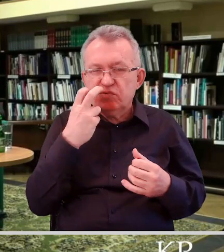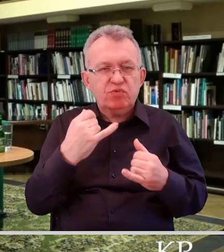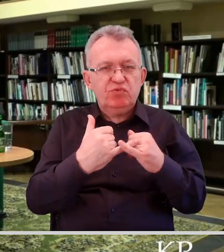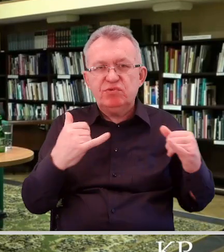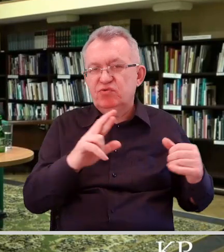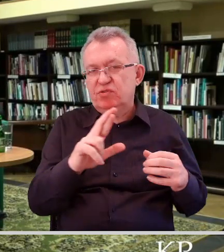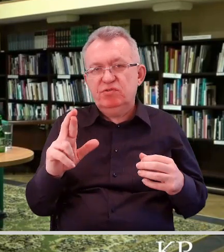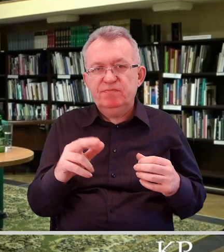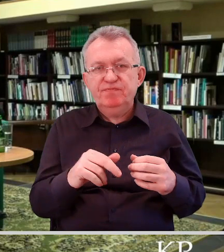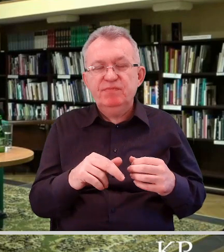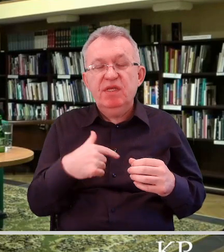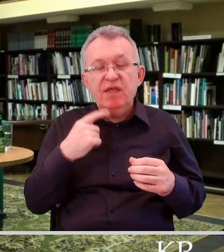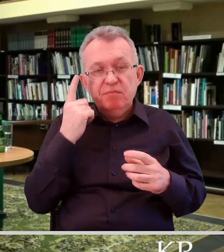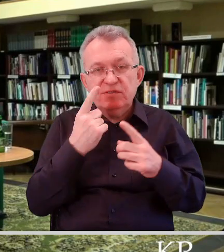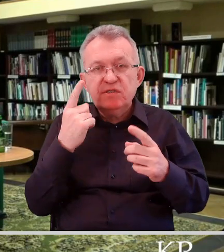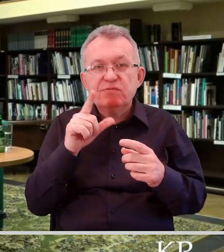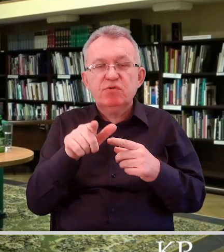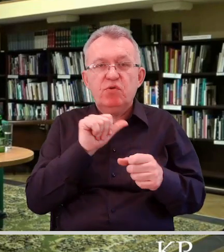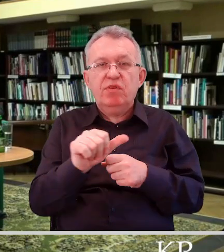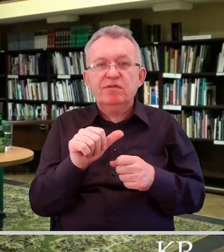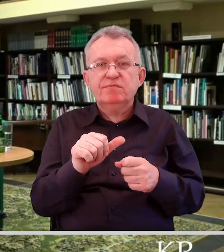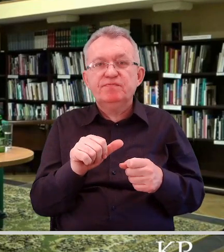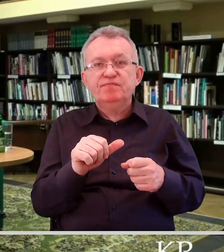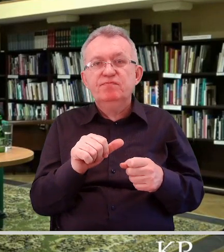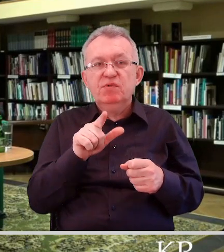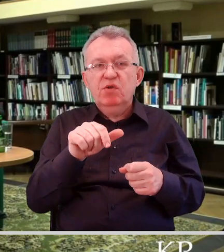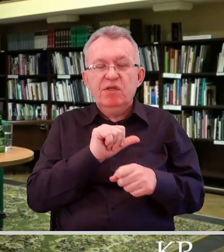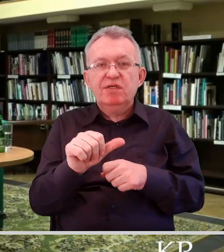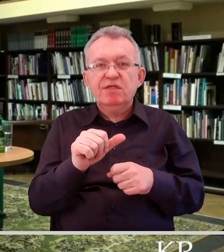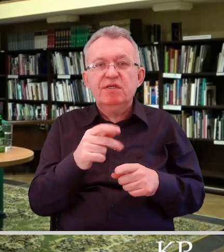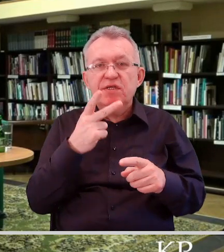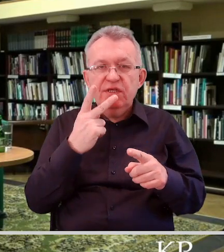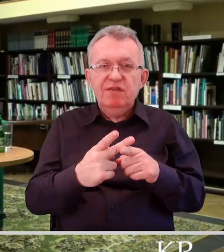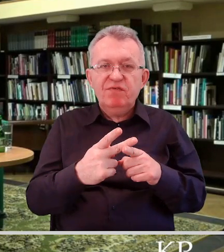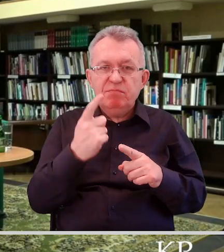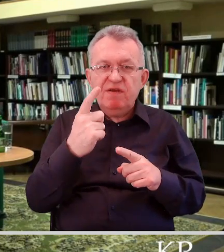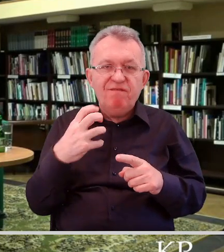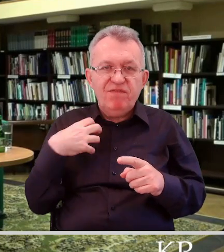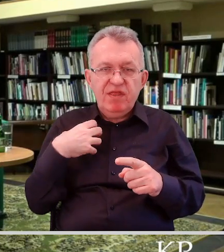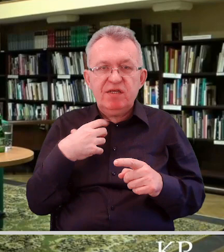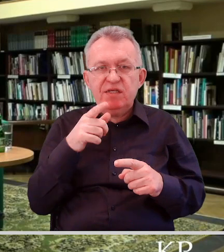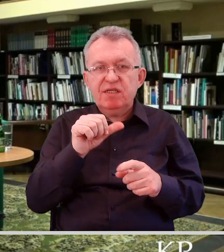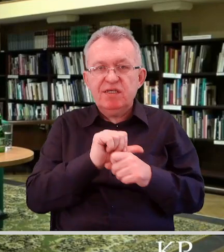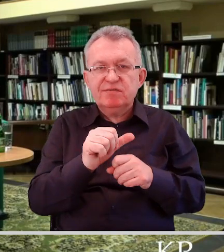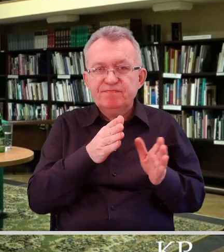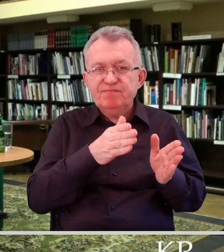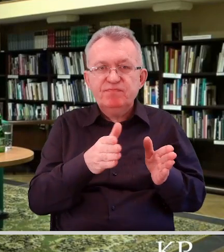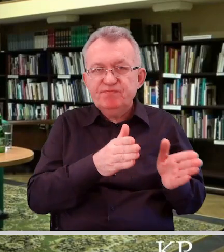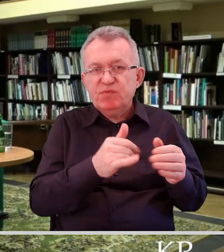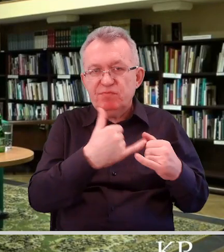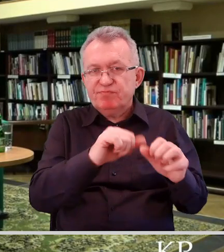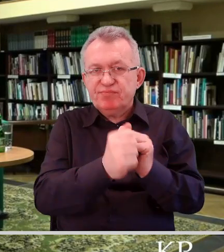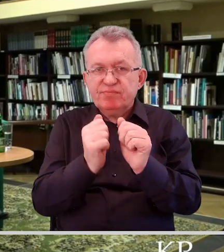rzeczy. I wydaje mi się, że to jest też coś takiego XXI-wiecznego, że to flanerowanie pomiędzy